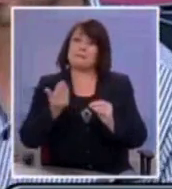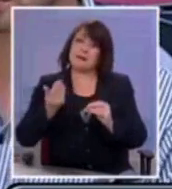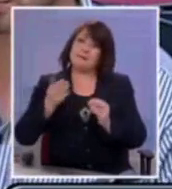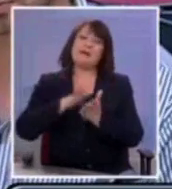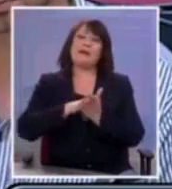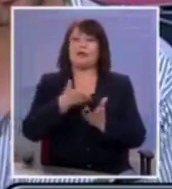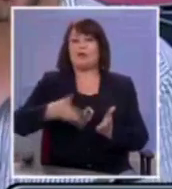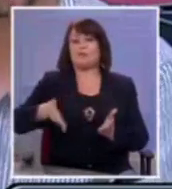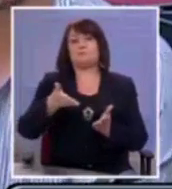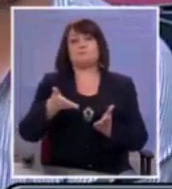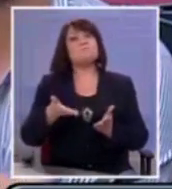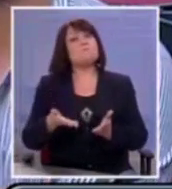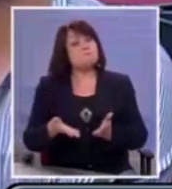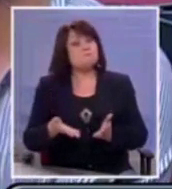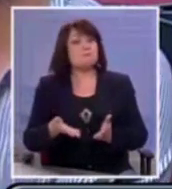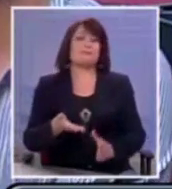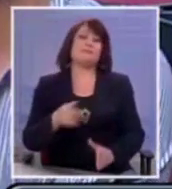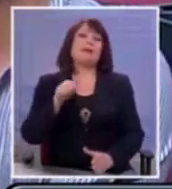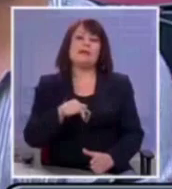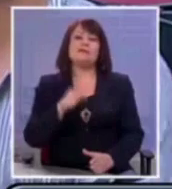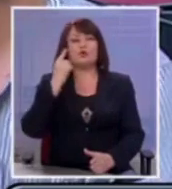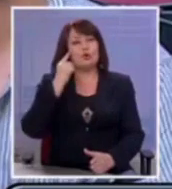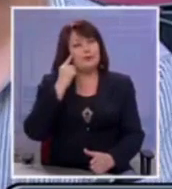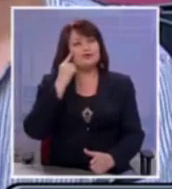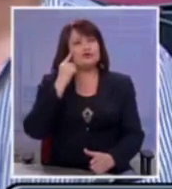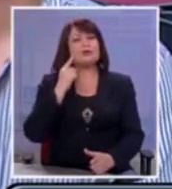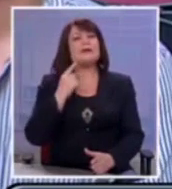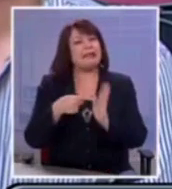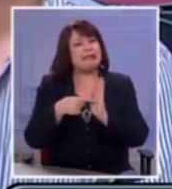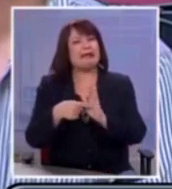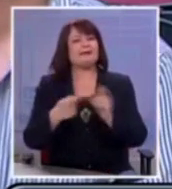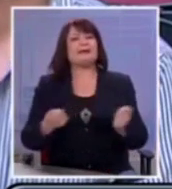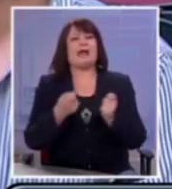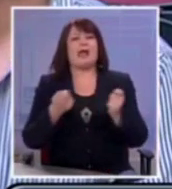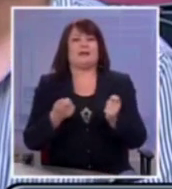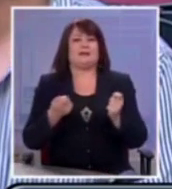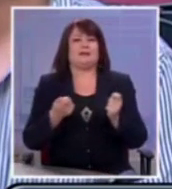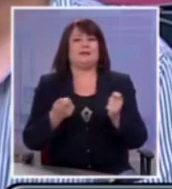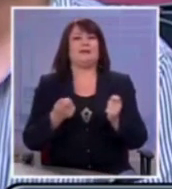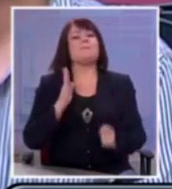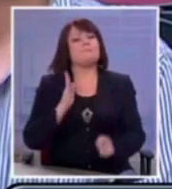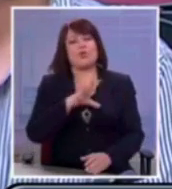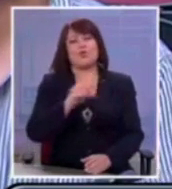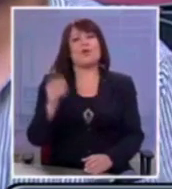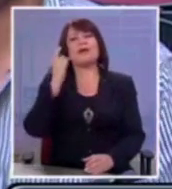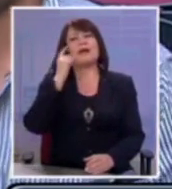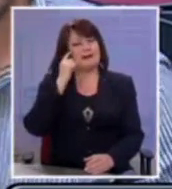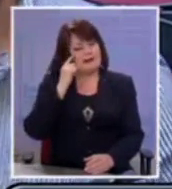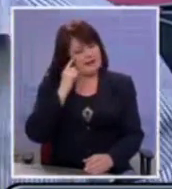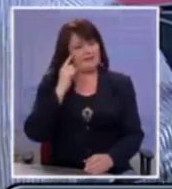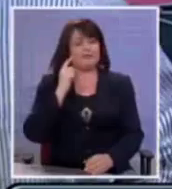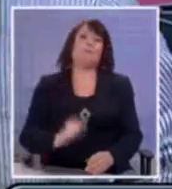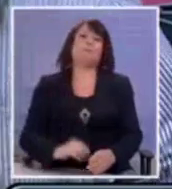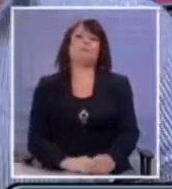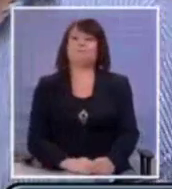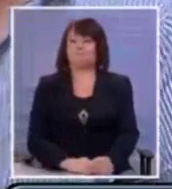της Επιτροπής μας εμφάνισής σας, και αυτό νομίζω ότι αποτελεί γεγονός από το οποίο μπορούμε πολλά συμπεράσματα να